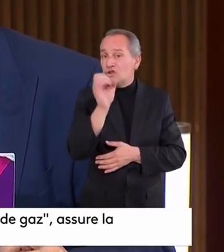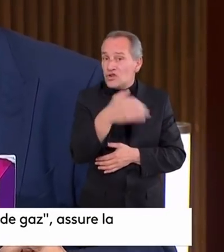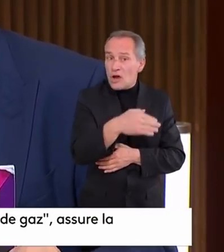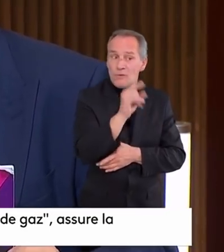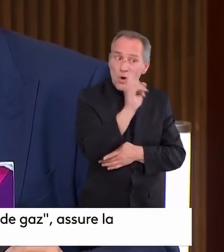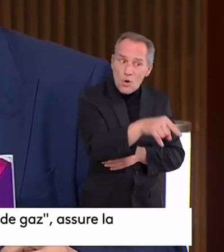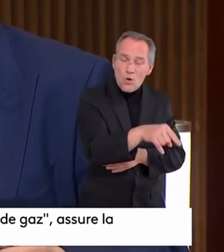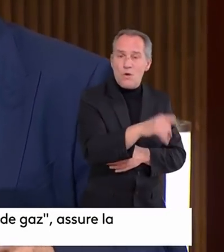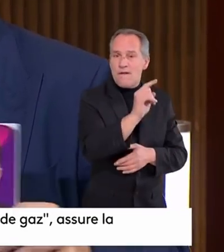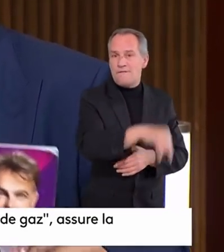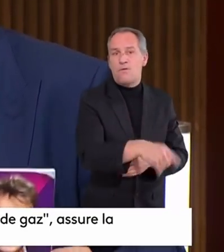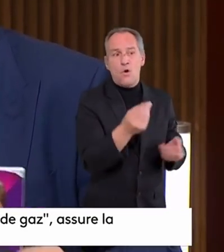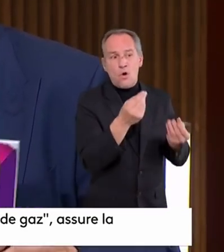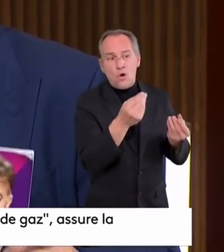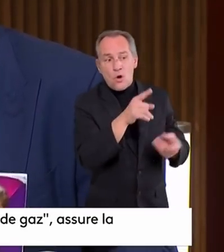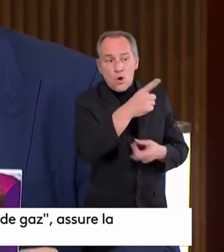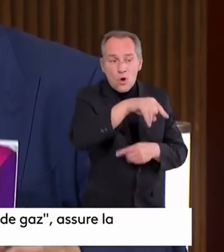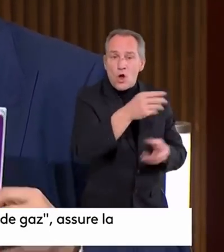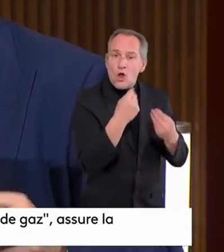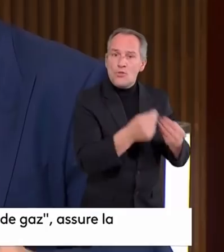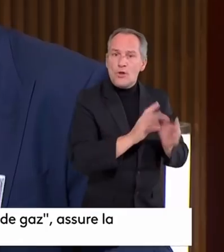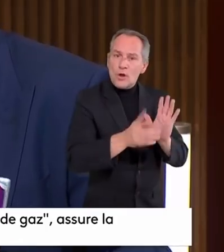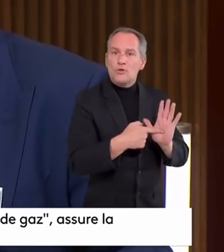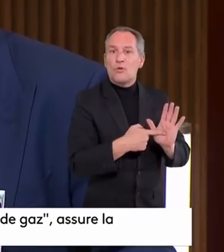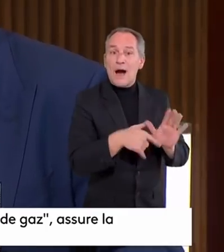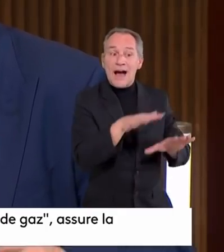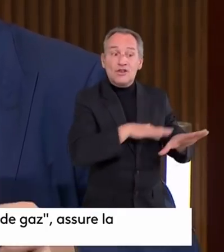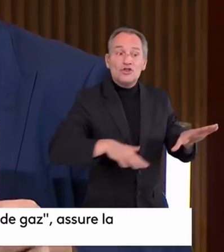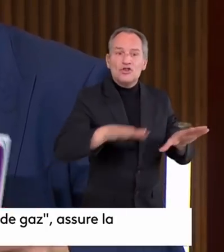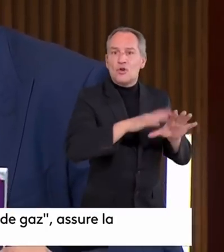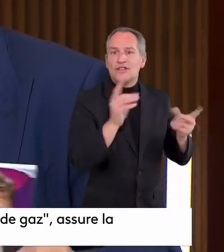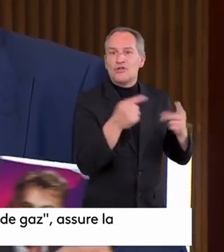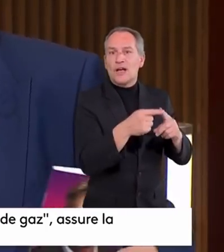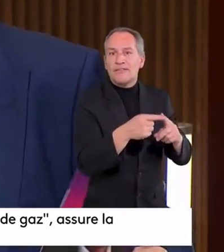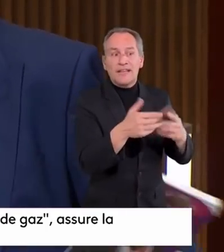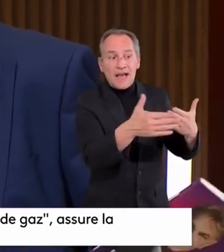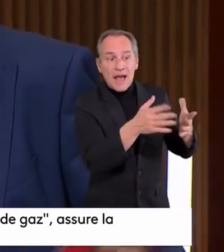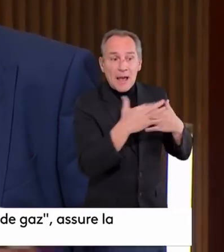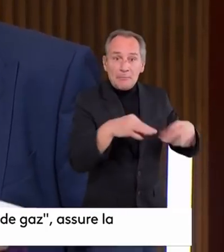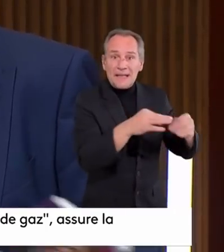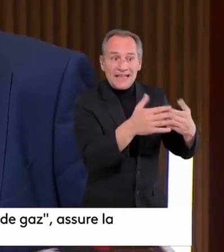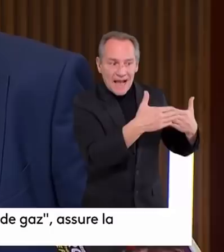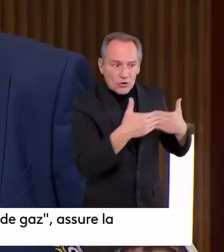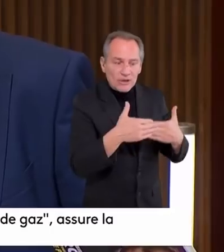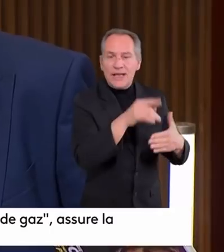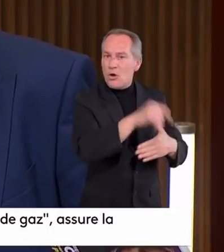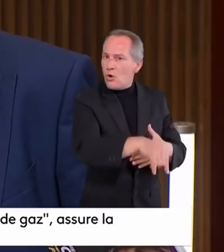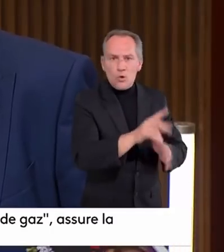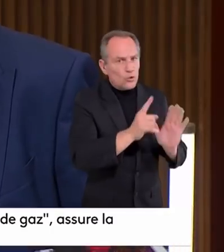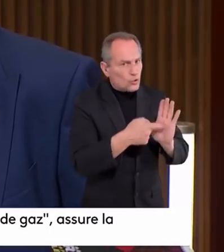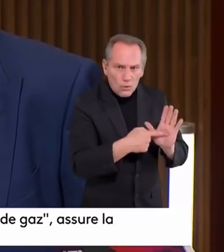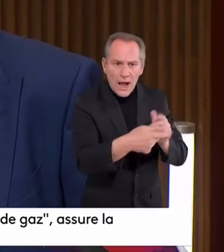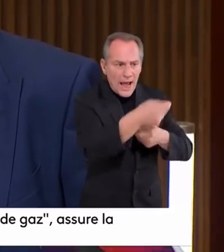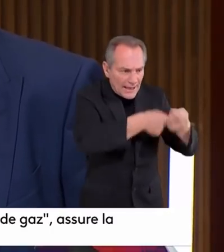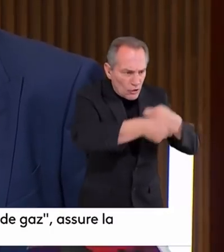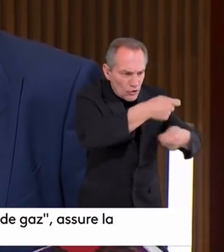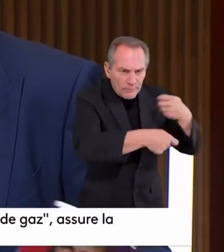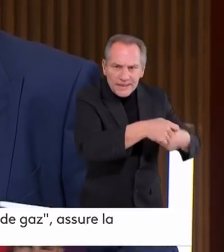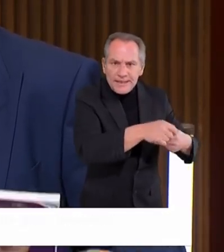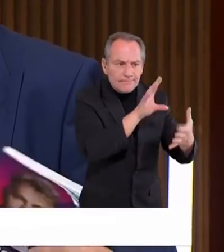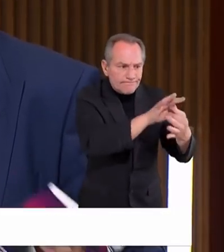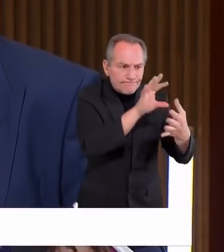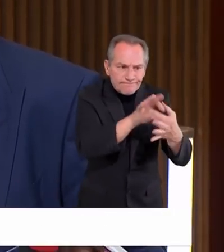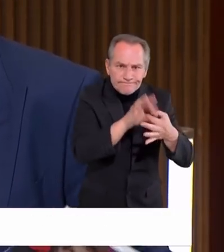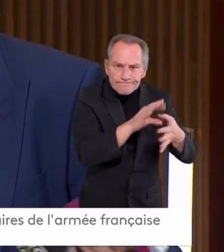des coopérations dans les zones géographiques où ils vivent et où ils se connaissent, et tout ça dans le respect de la République, et sans que ça